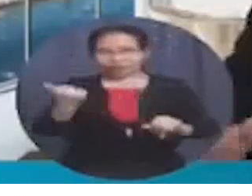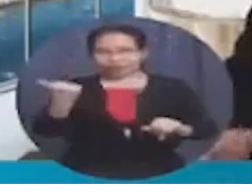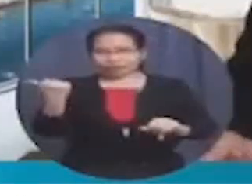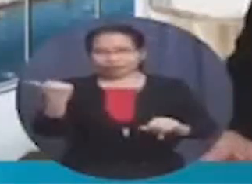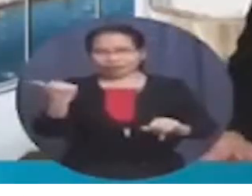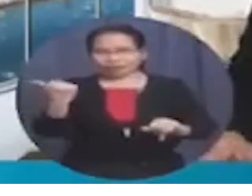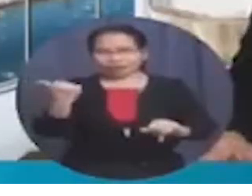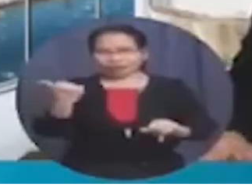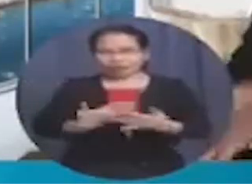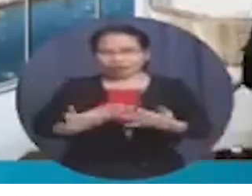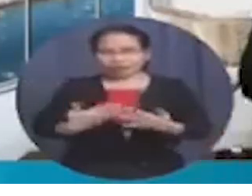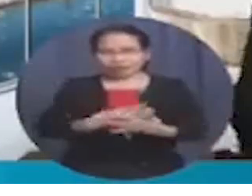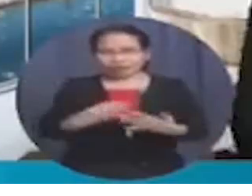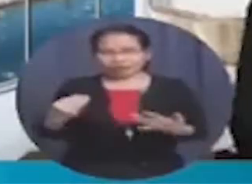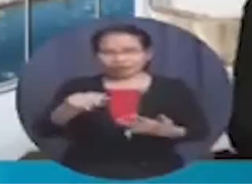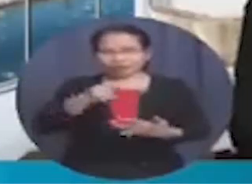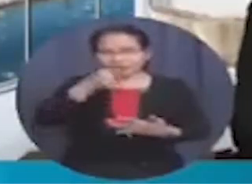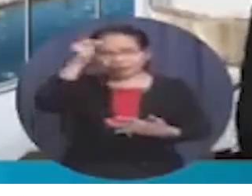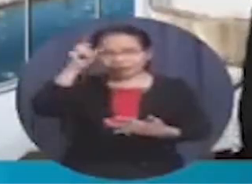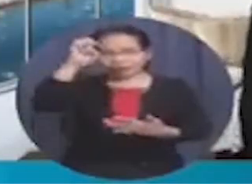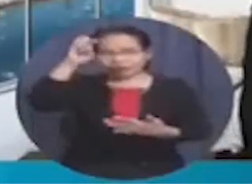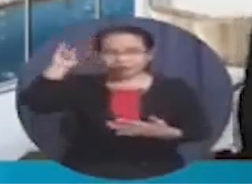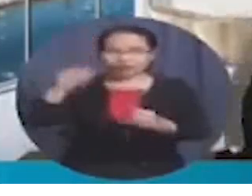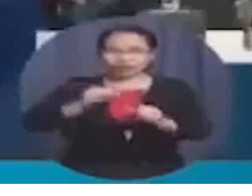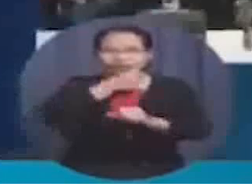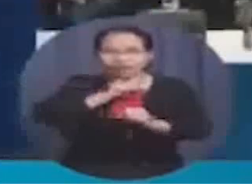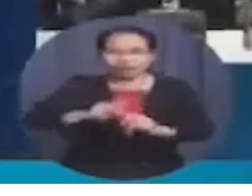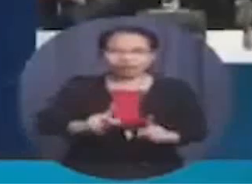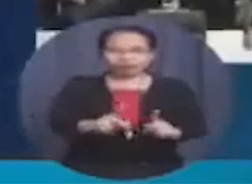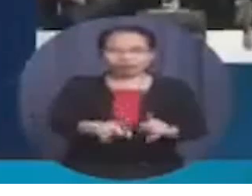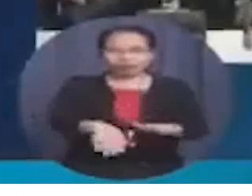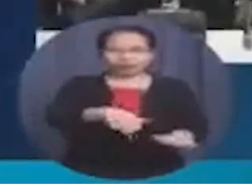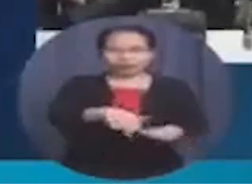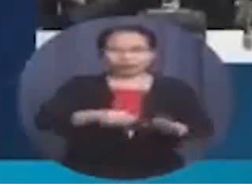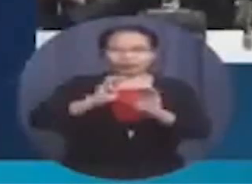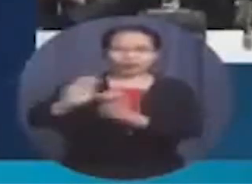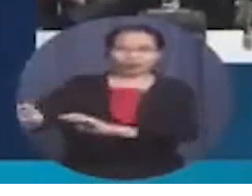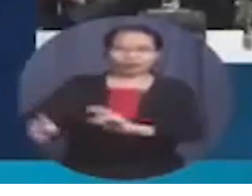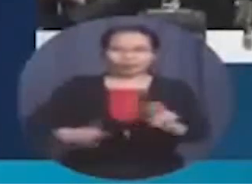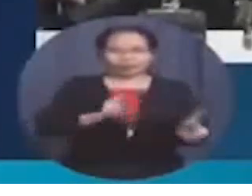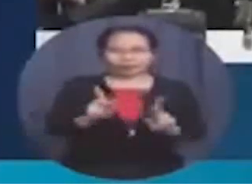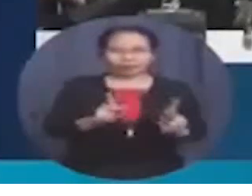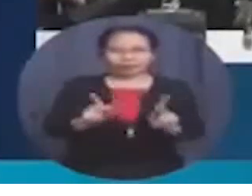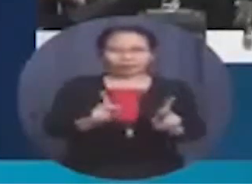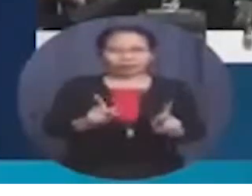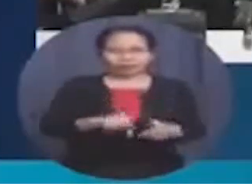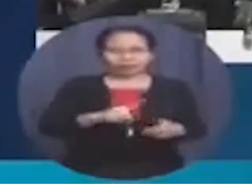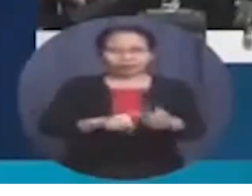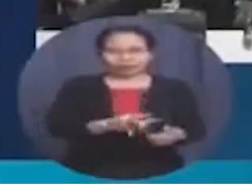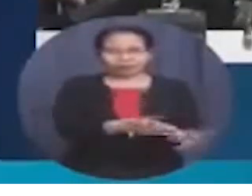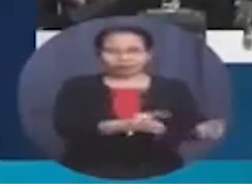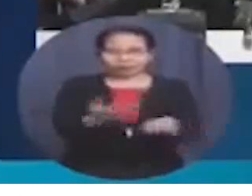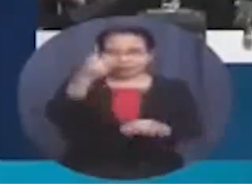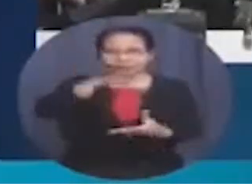etc., eh dahil nasa dating daan siya na nilakaran ng masamang tao. Eh maniniwala